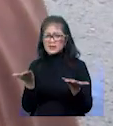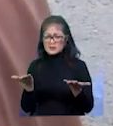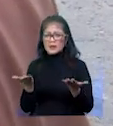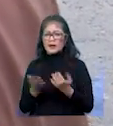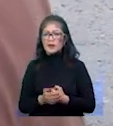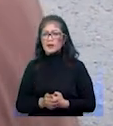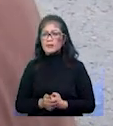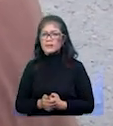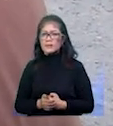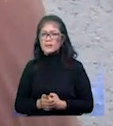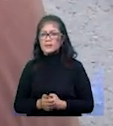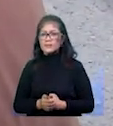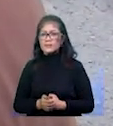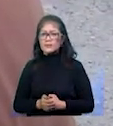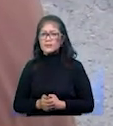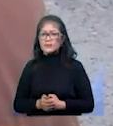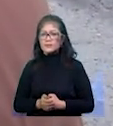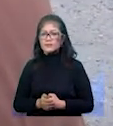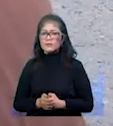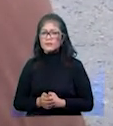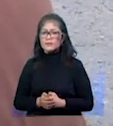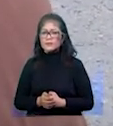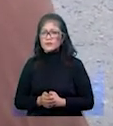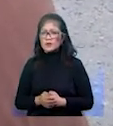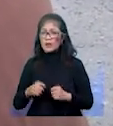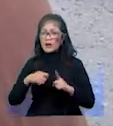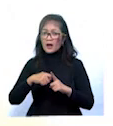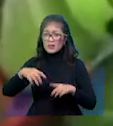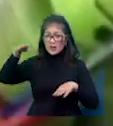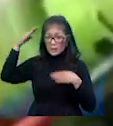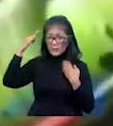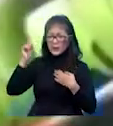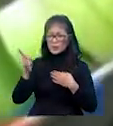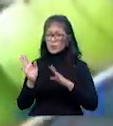jangan kayaknya terus ke TP Kalau ketinggalan gimana